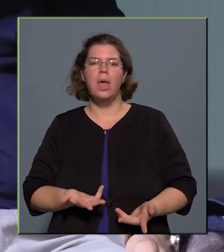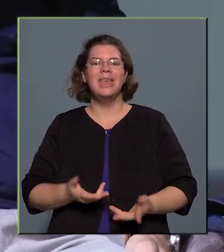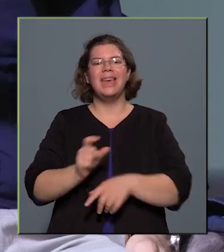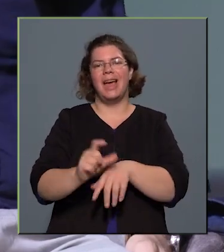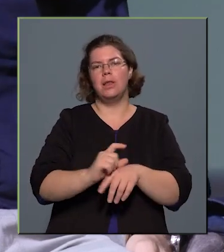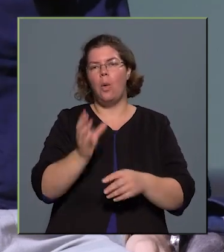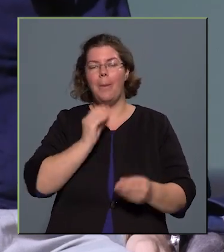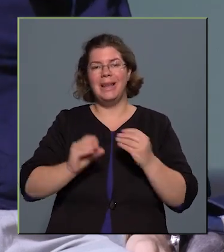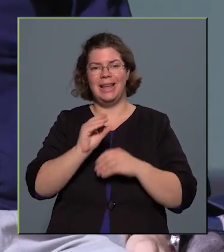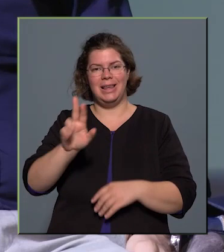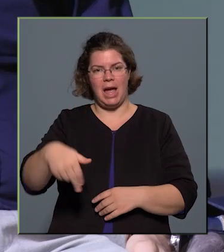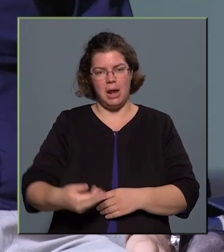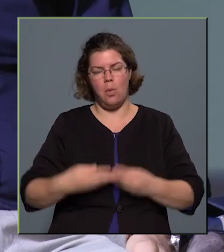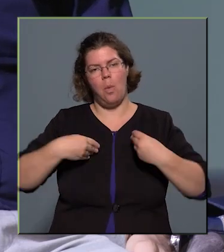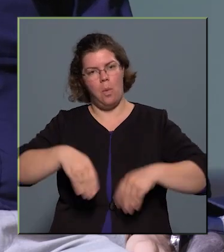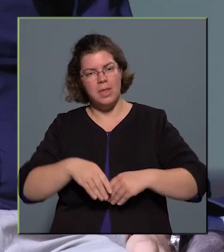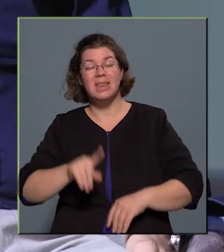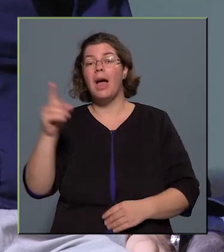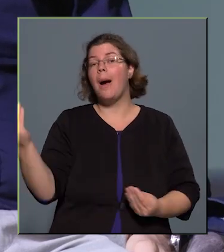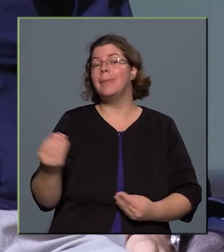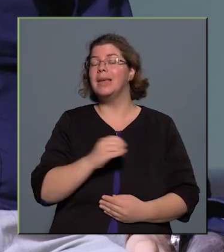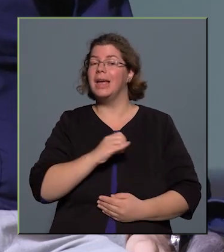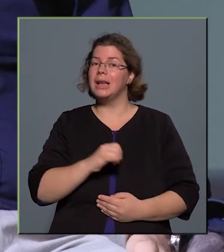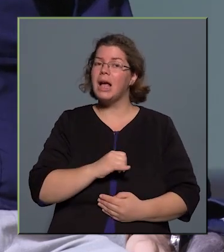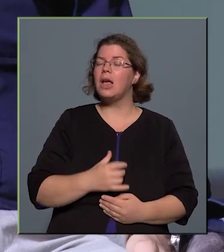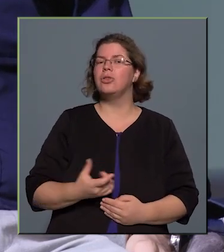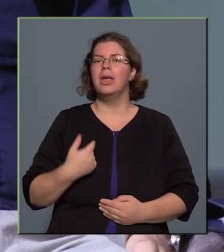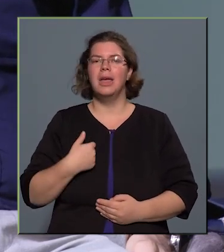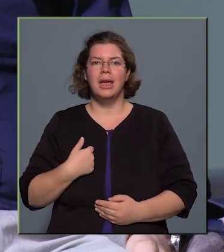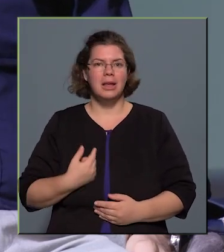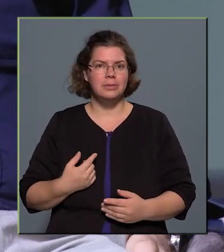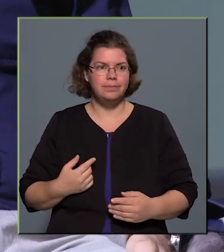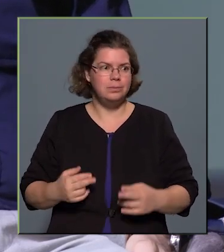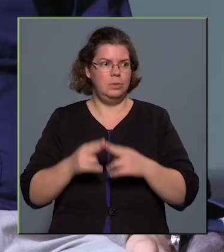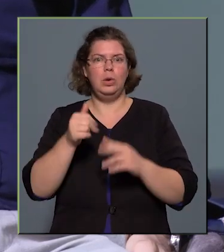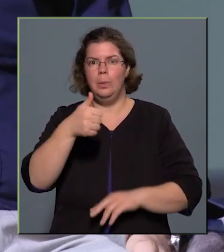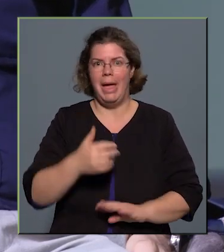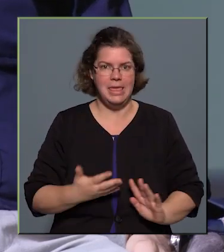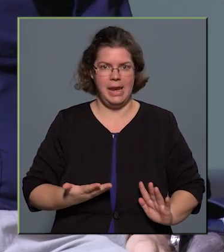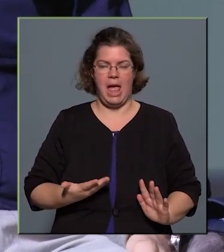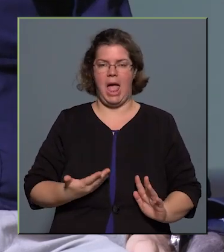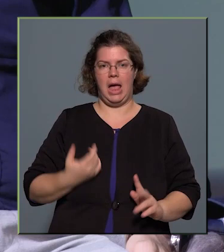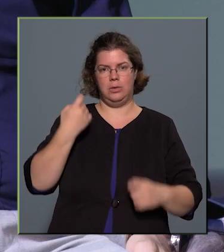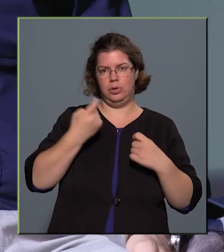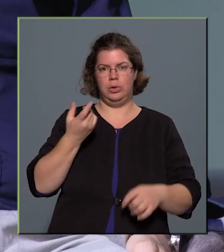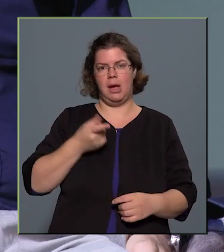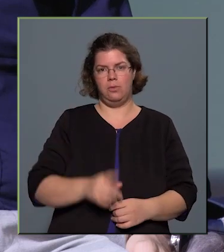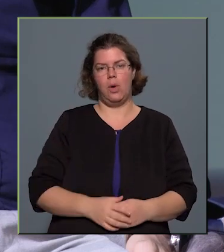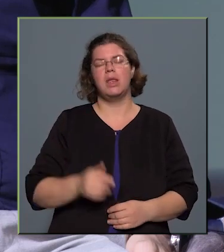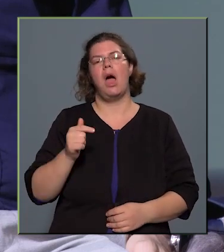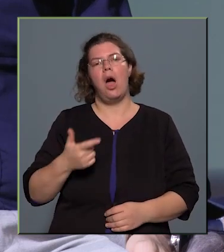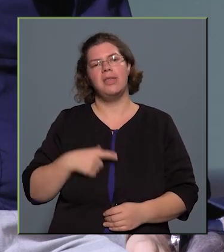kompetenciákról számoltak be a szervezetek. De ami még érdekesebb, én amúgy ezt top 1-re gondoltam volna, tehát az